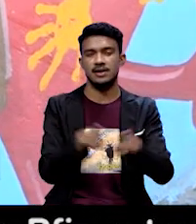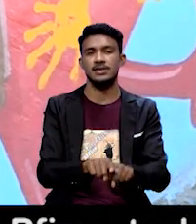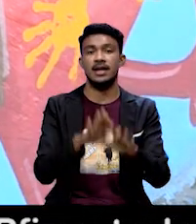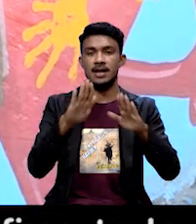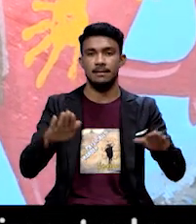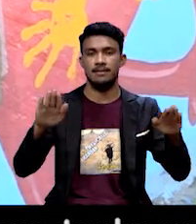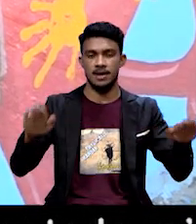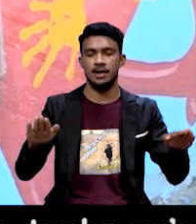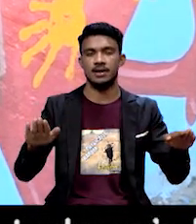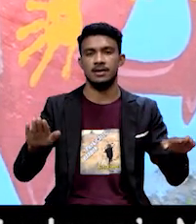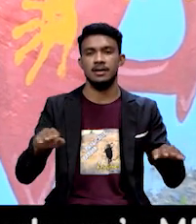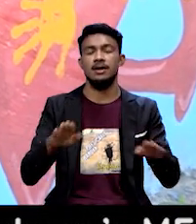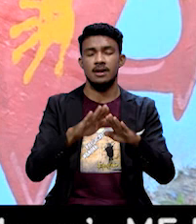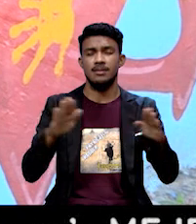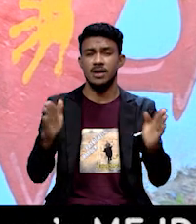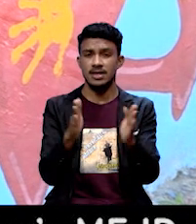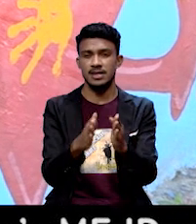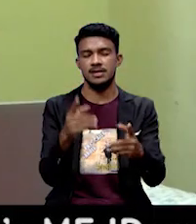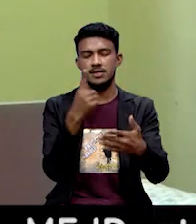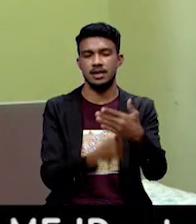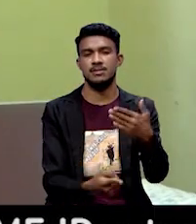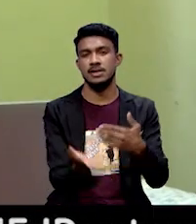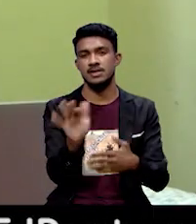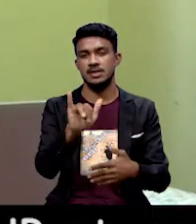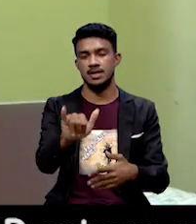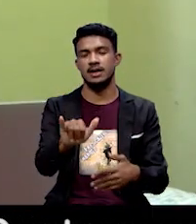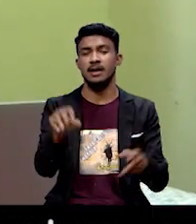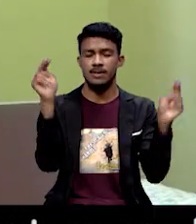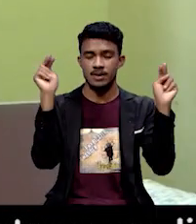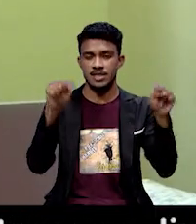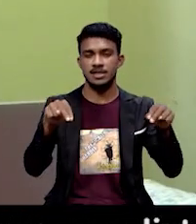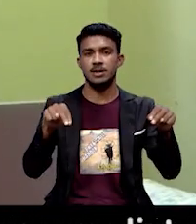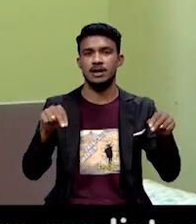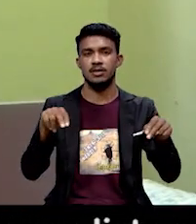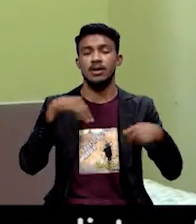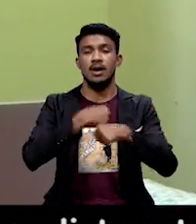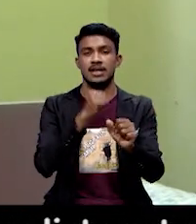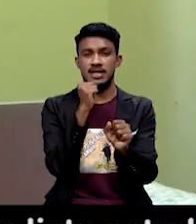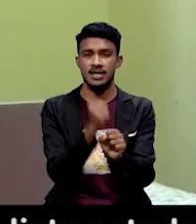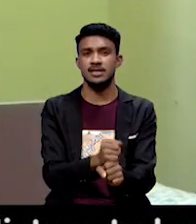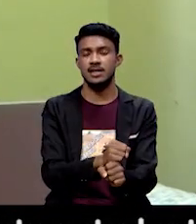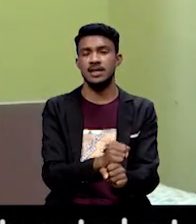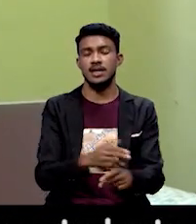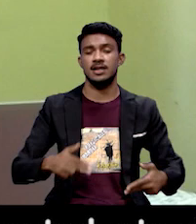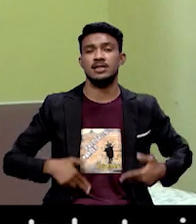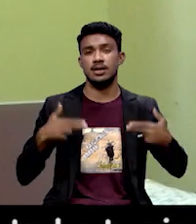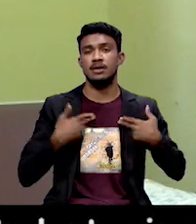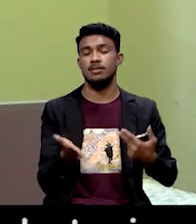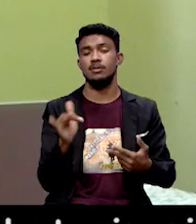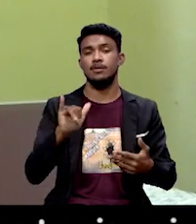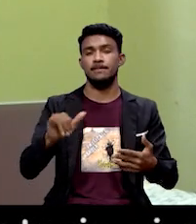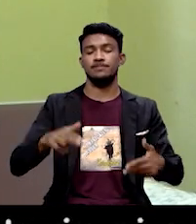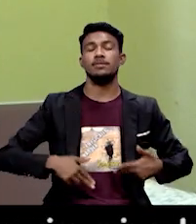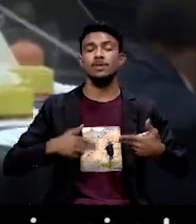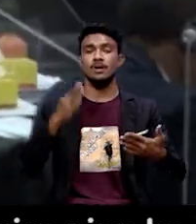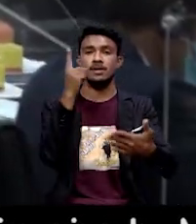ni ida oang labarek kik na seda mak sira persija atu exerce, persija exer ni moris na seda. Atu